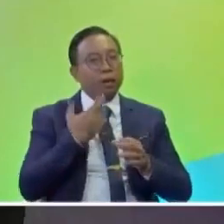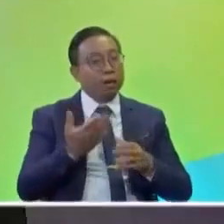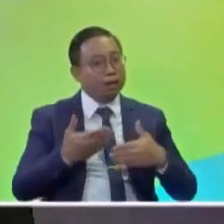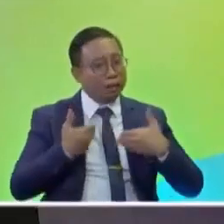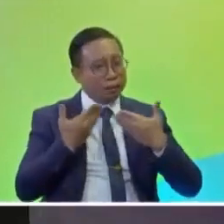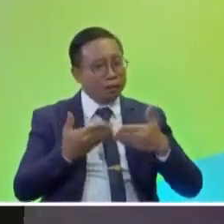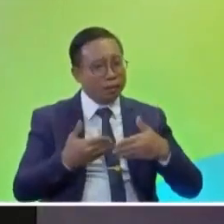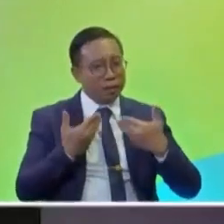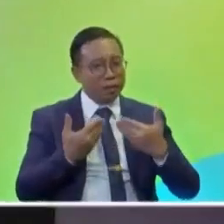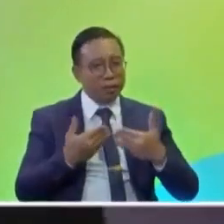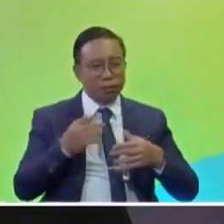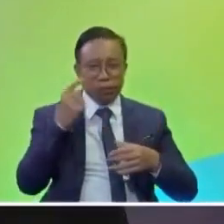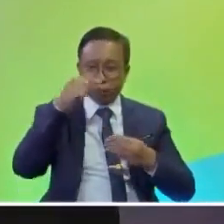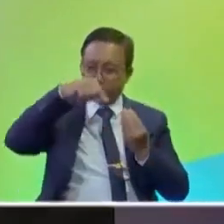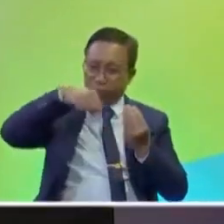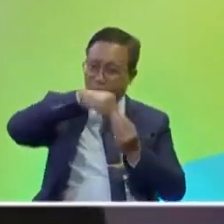Kalau rasa gembira